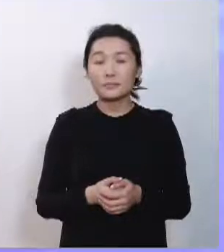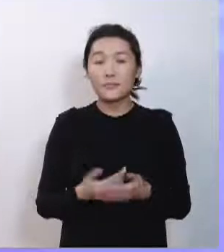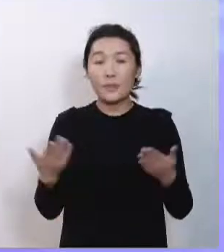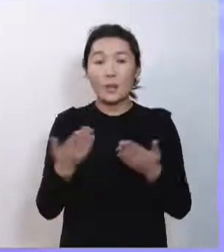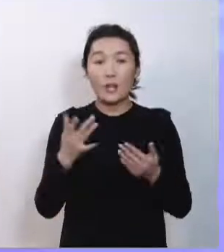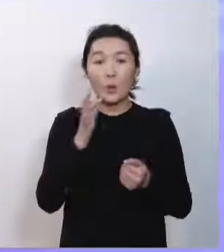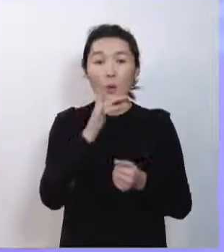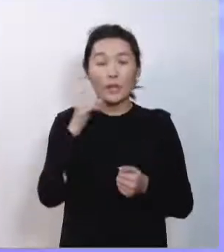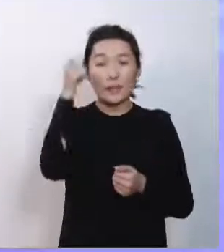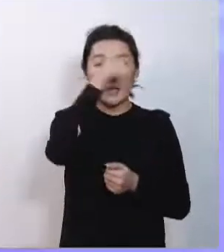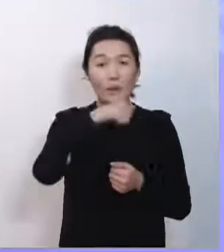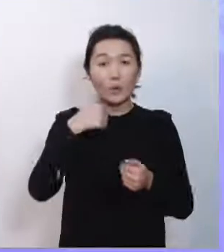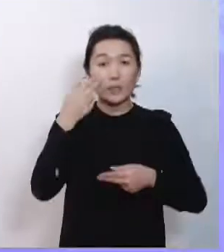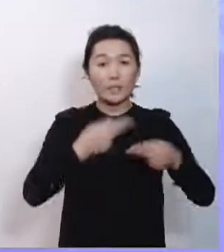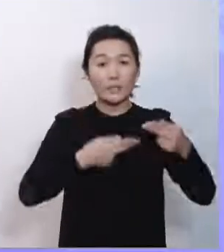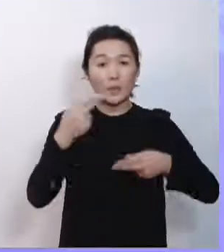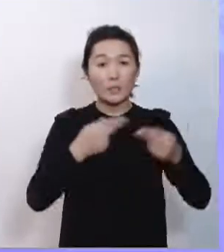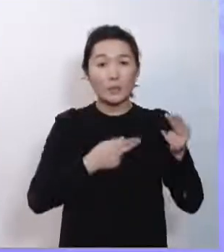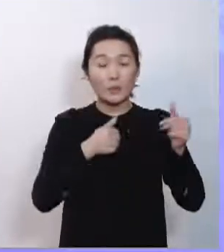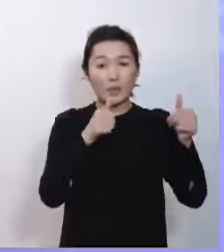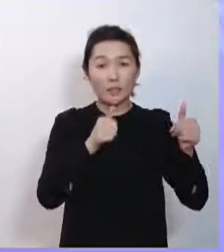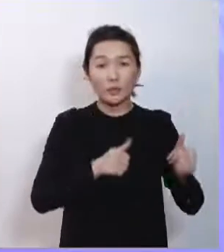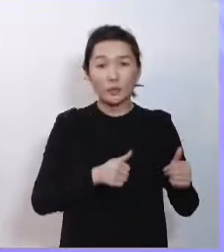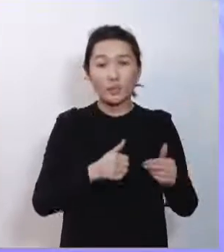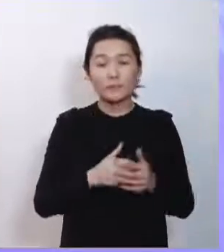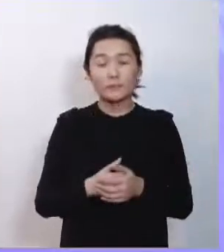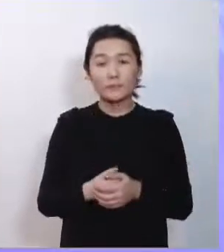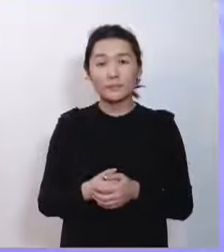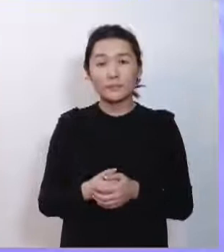Какое время года изображено на рисунке?